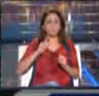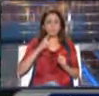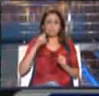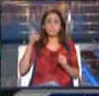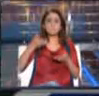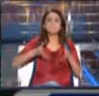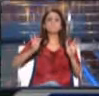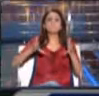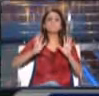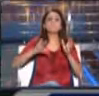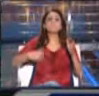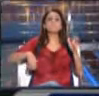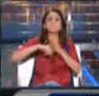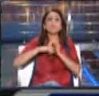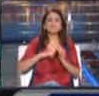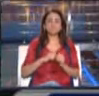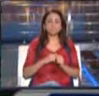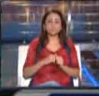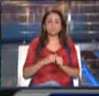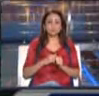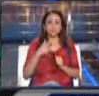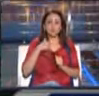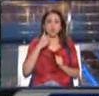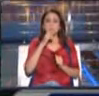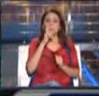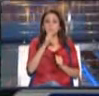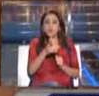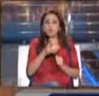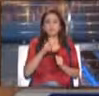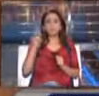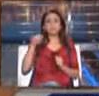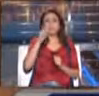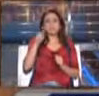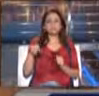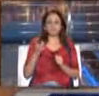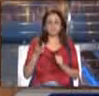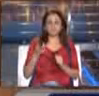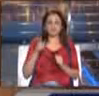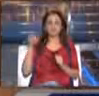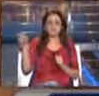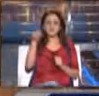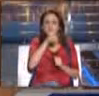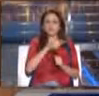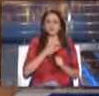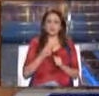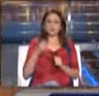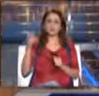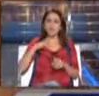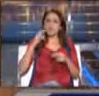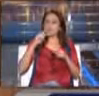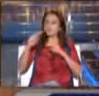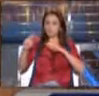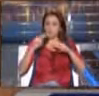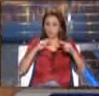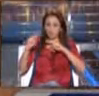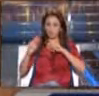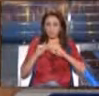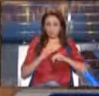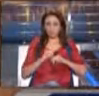الماتش وجايين من الماتش ناخد رد من كابتن. انا بقول دي بعض التصرفات الخارجة. احنا حضرتك عايز تفتح باب الحوار. طب اذا كان